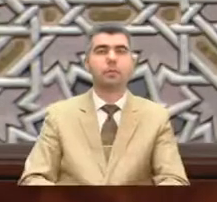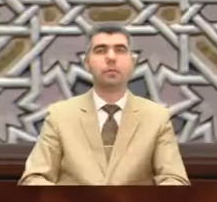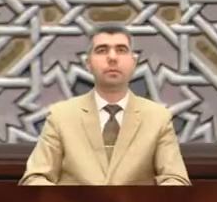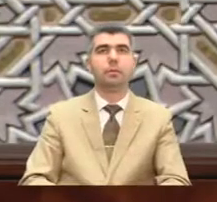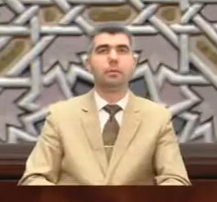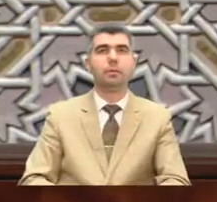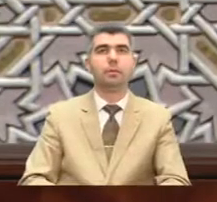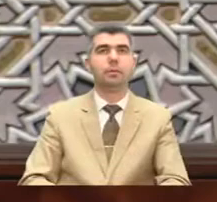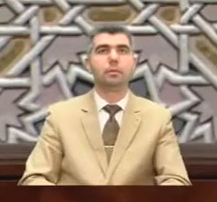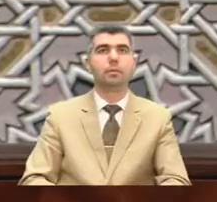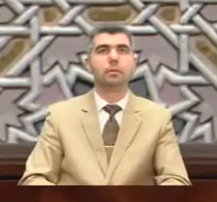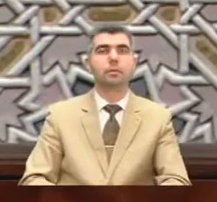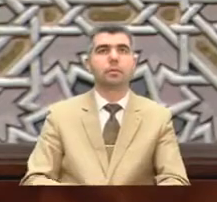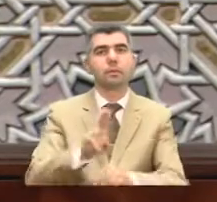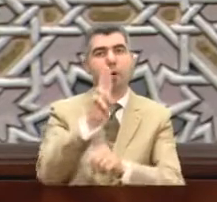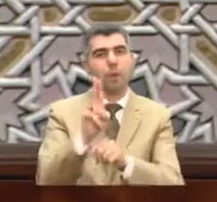تعقيب السيد النائب المحترم.